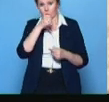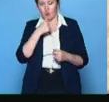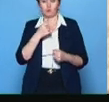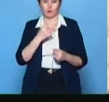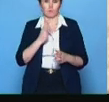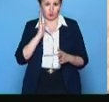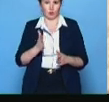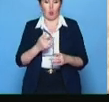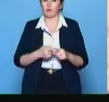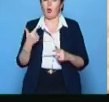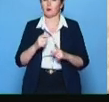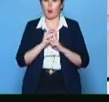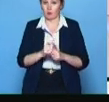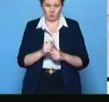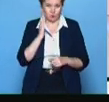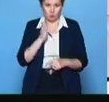Это гарантированно будет.